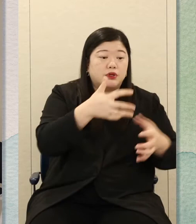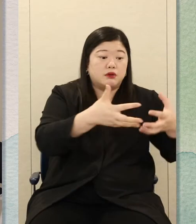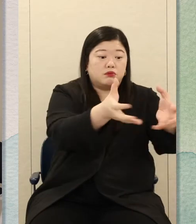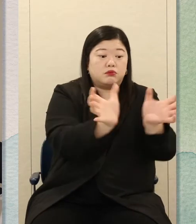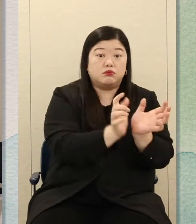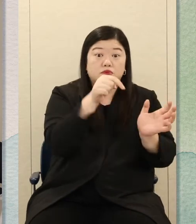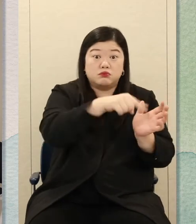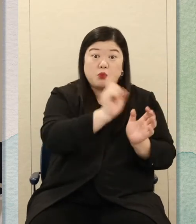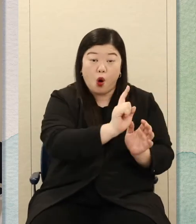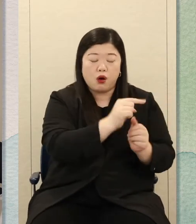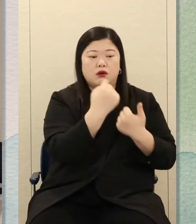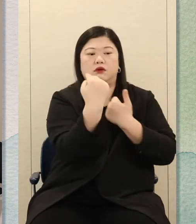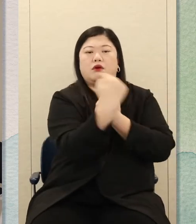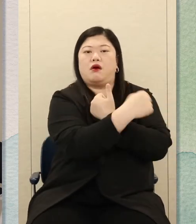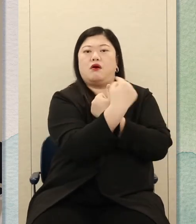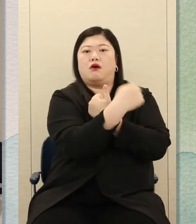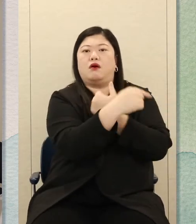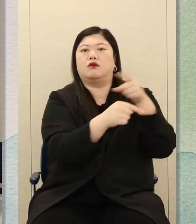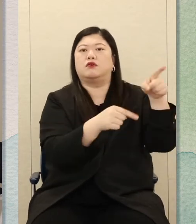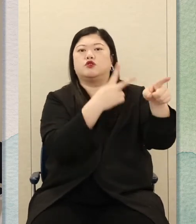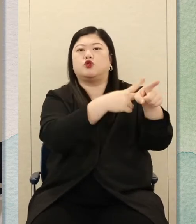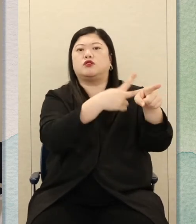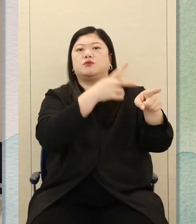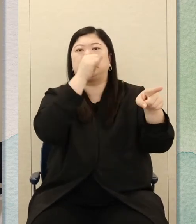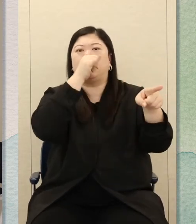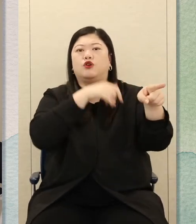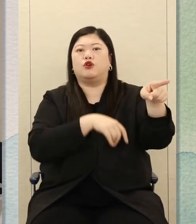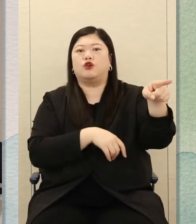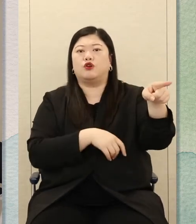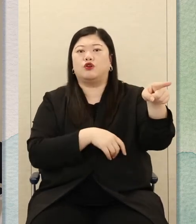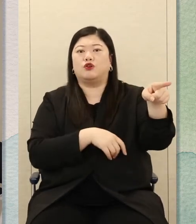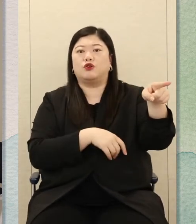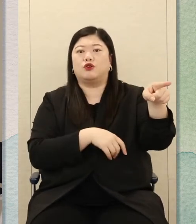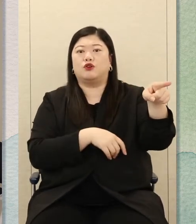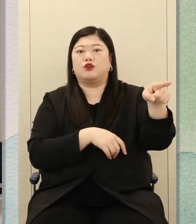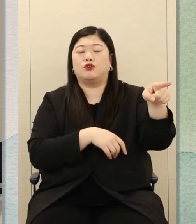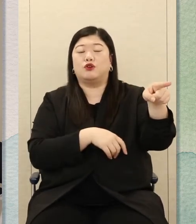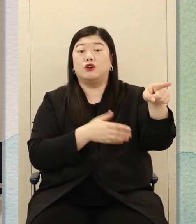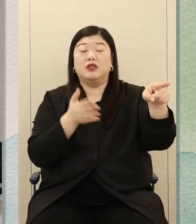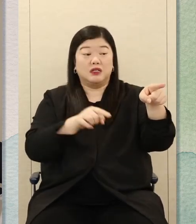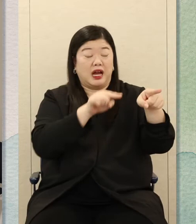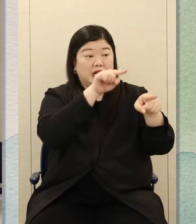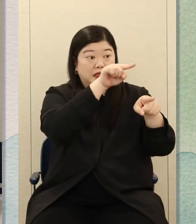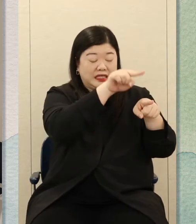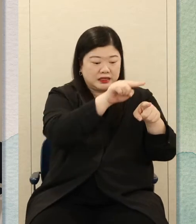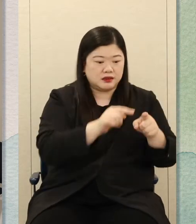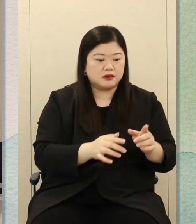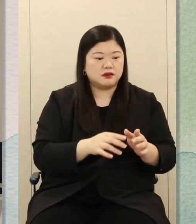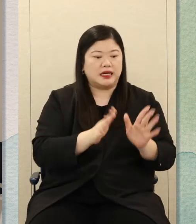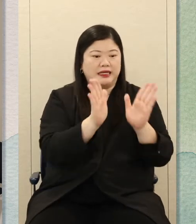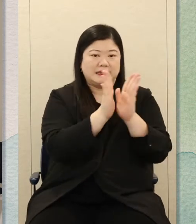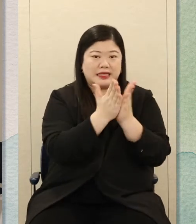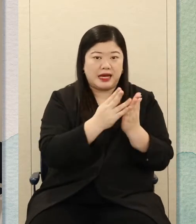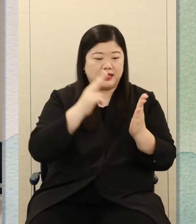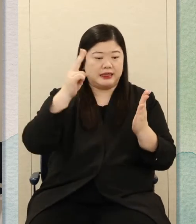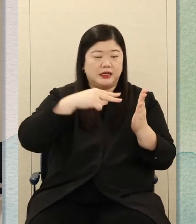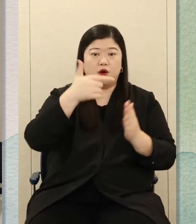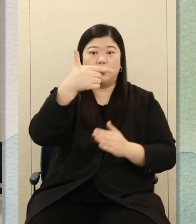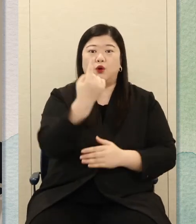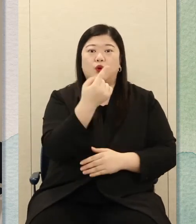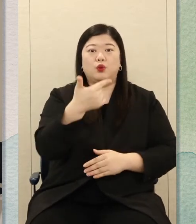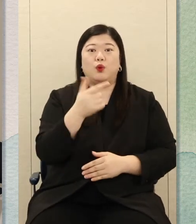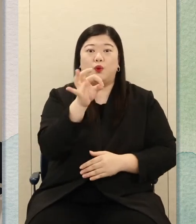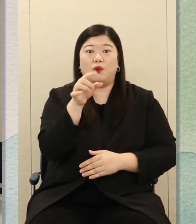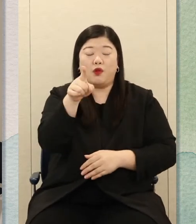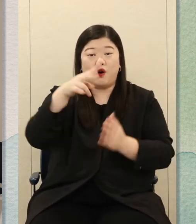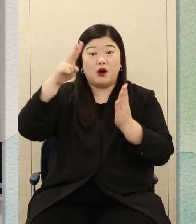선생님이 있는 독서 모임은 독서 공동체라고 볼 수는 없다. 되게 이제 논어 읽기 모임 이런